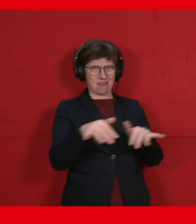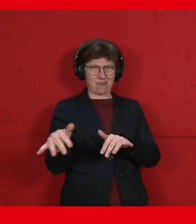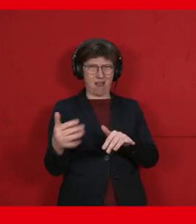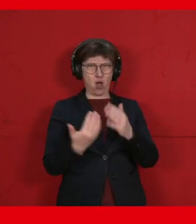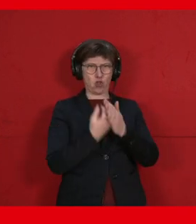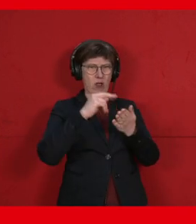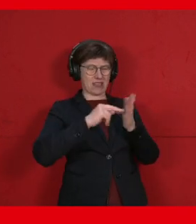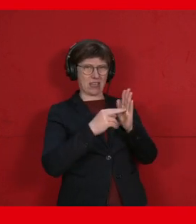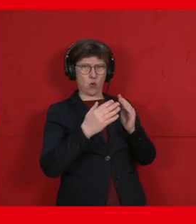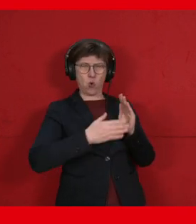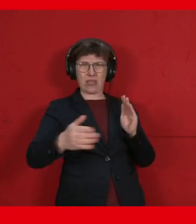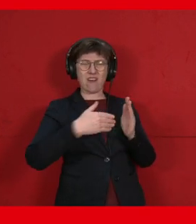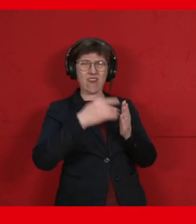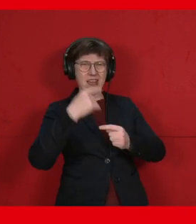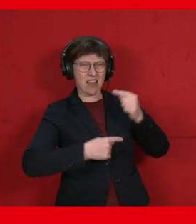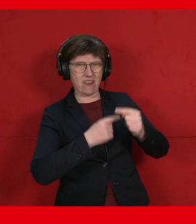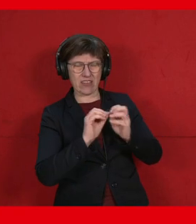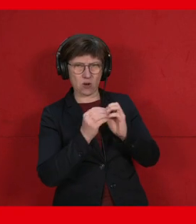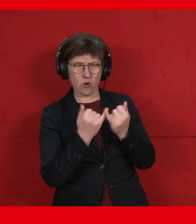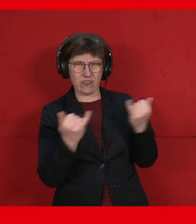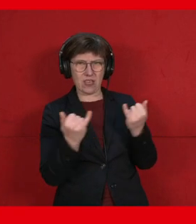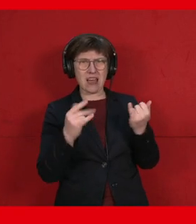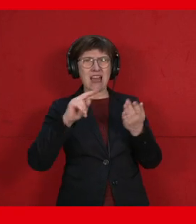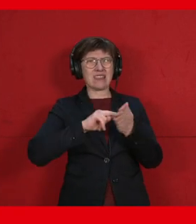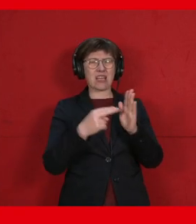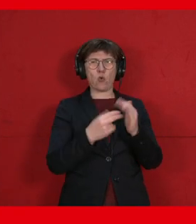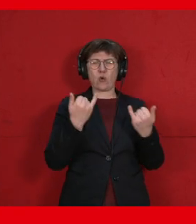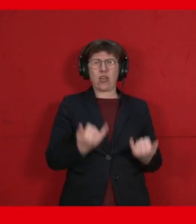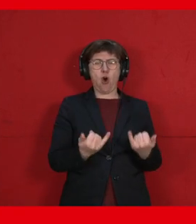wird an neuen Technologien, an Weiterentwicklungen, auch Technologien,